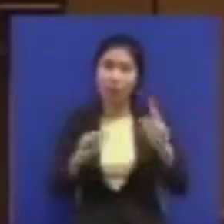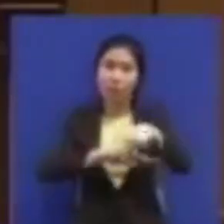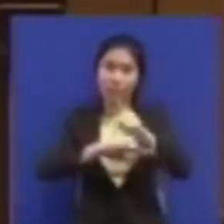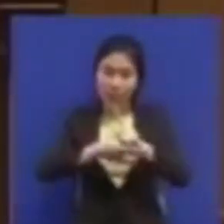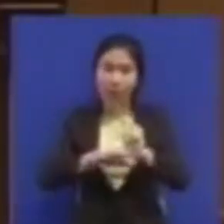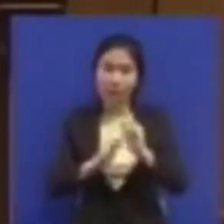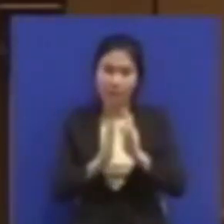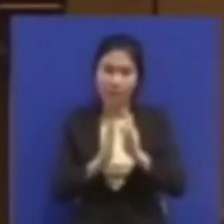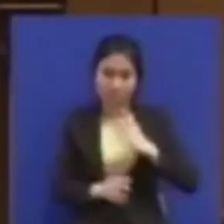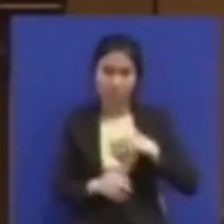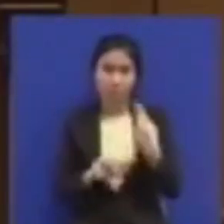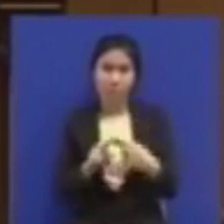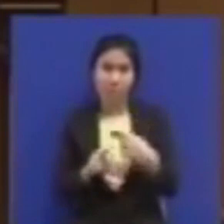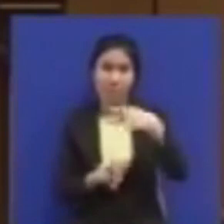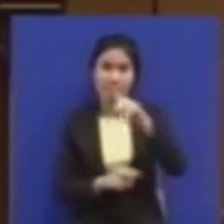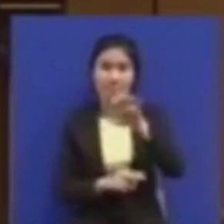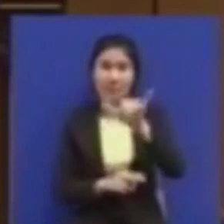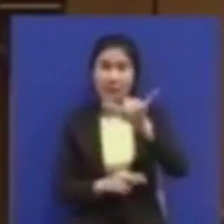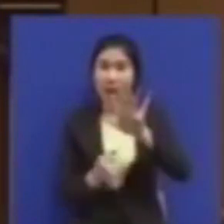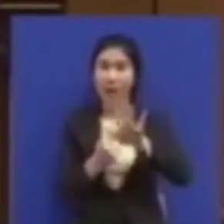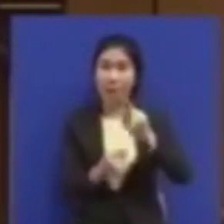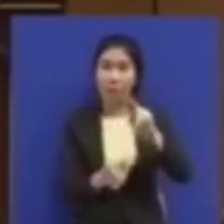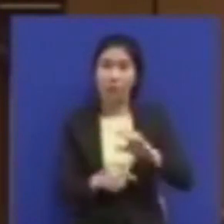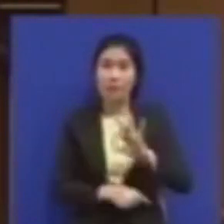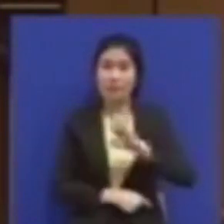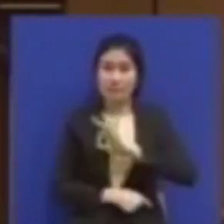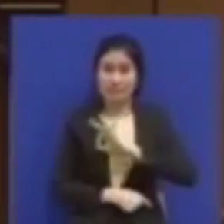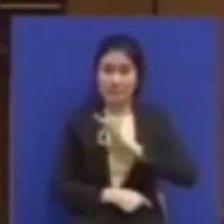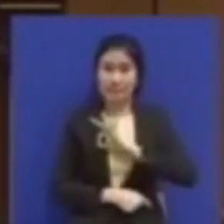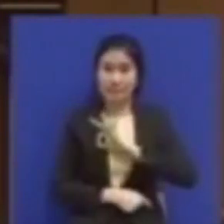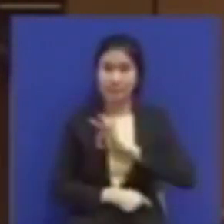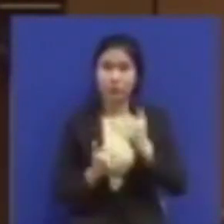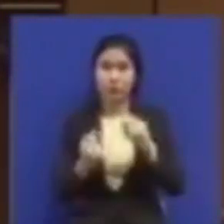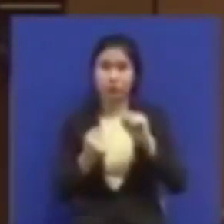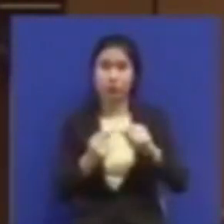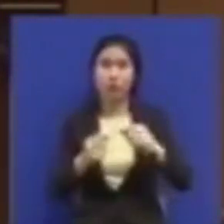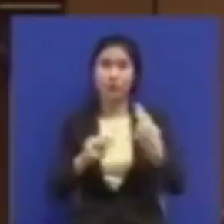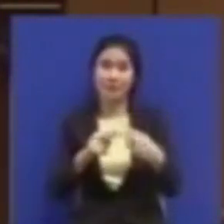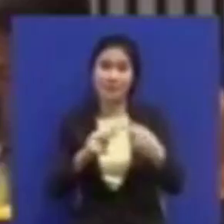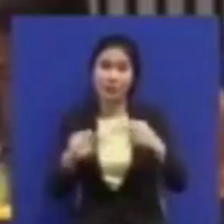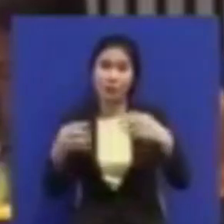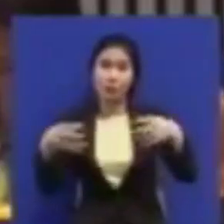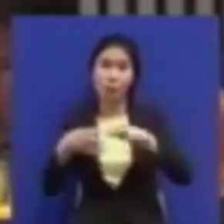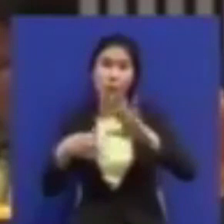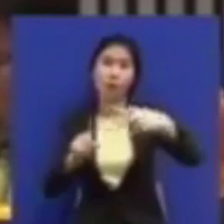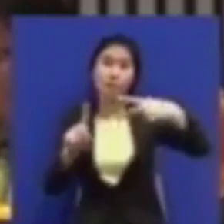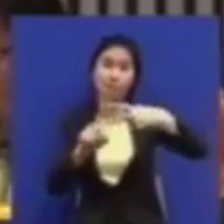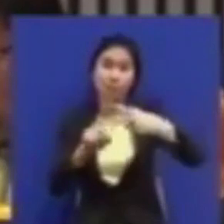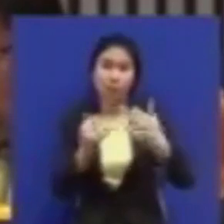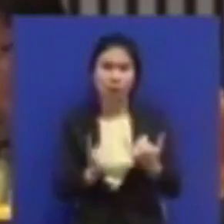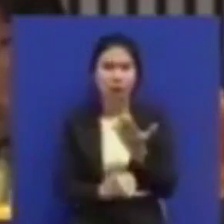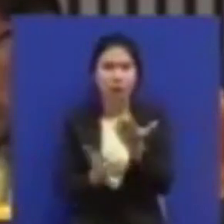าตอนนี้การต่อรองกันเนี่ยประชาธิปัตย์ก็ถือแต้มเหนือกว่าใช่ไหมพี่โส ภูมิใจไทยประชาธิปัตย์ก็ถือแต้มเหนือกว่าแน่นอนแล้วยิ่งถ้า